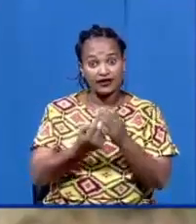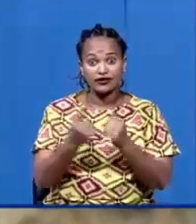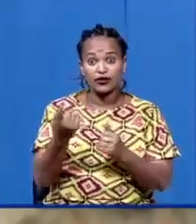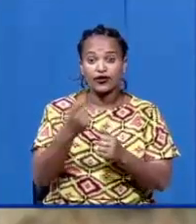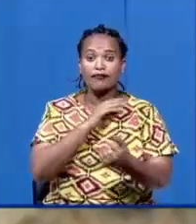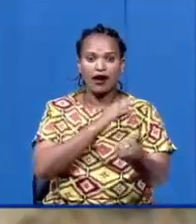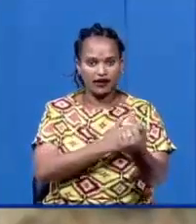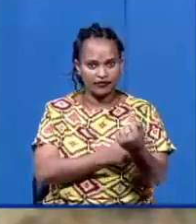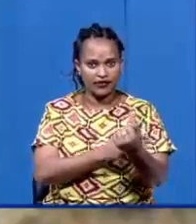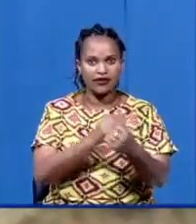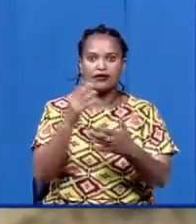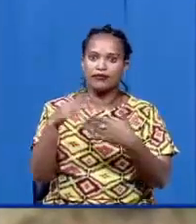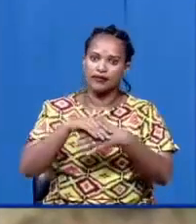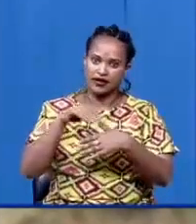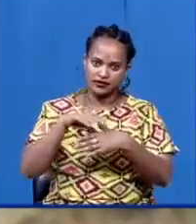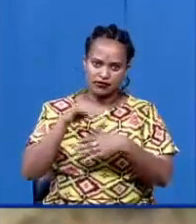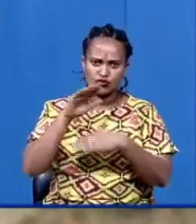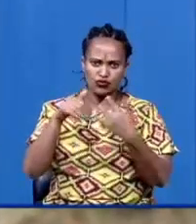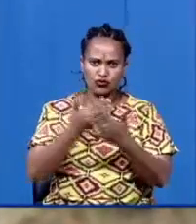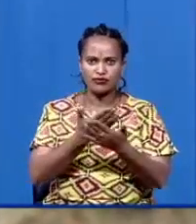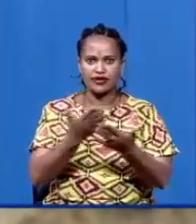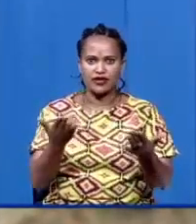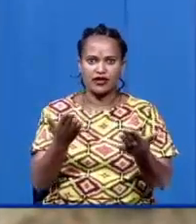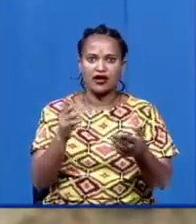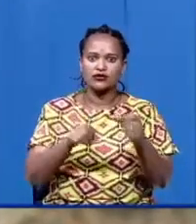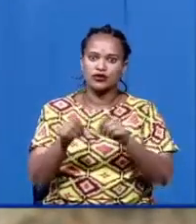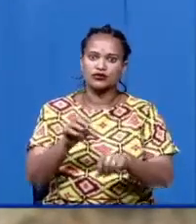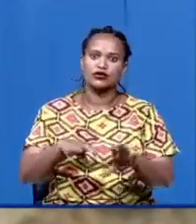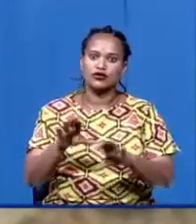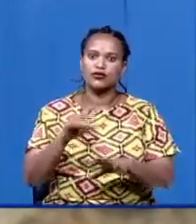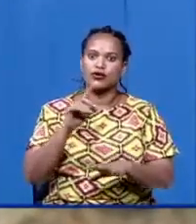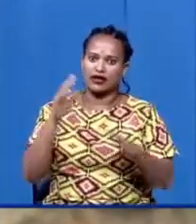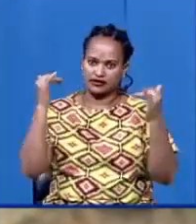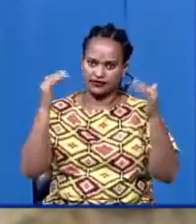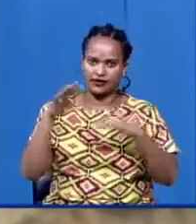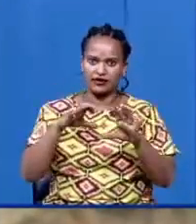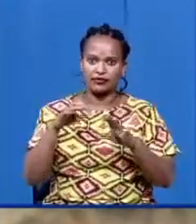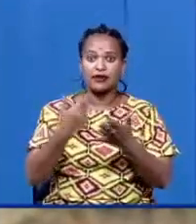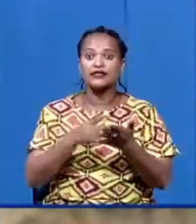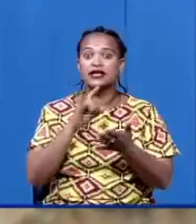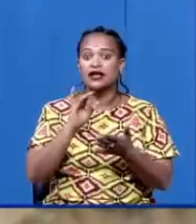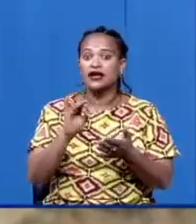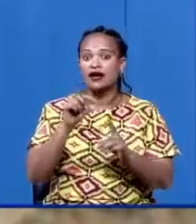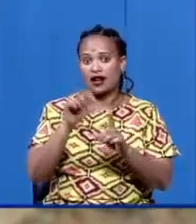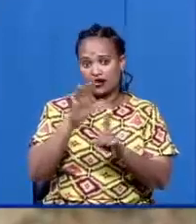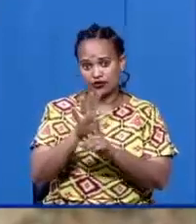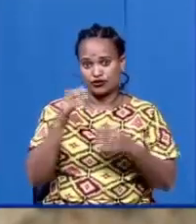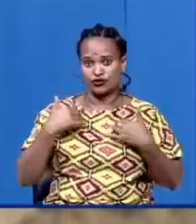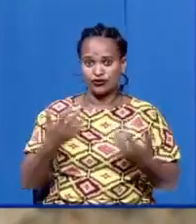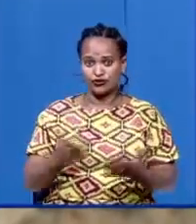خوني بعقمي بجنزب بكل مداي استواز او كغوري لنا تسفان قبرهم ولا ايام قال اتي من نيو